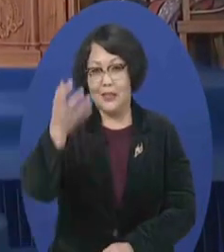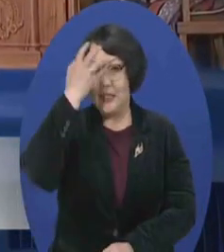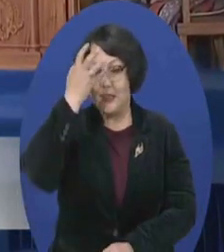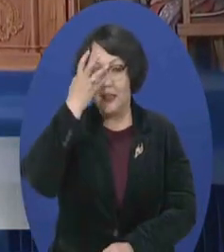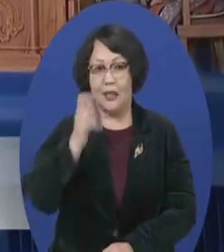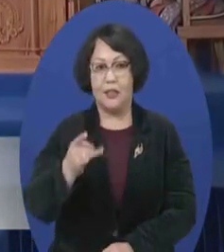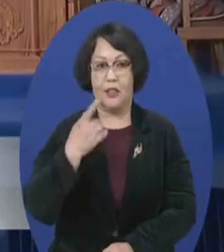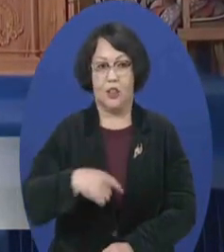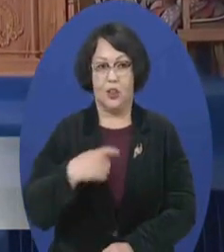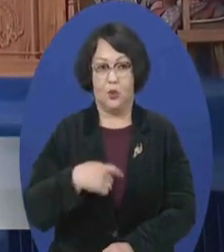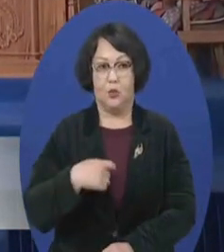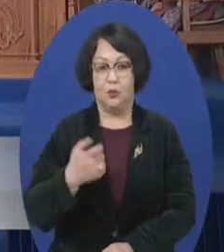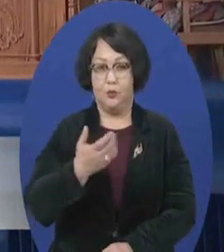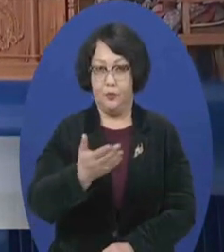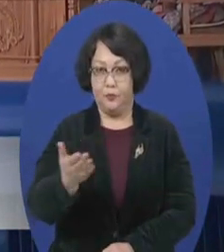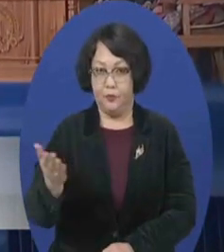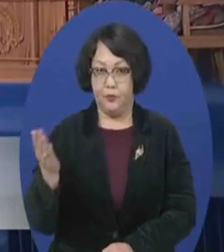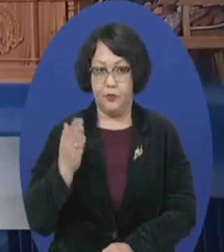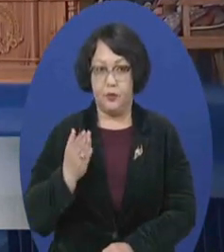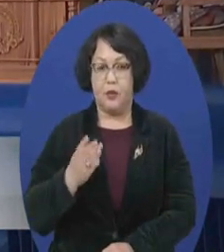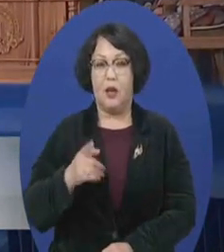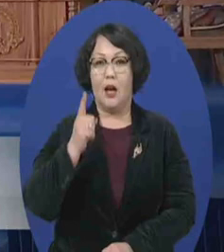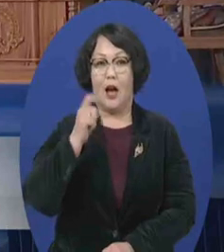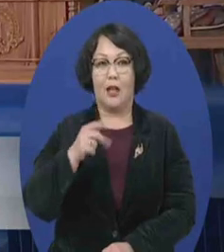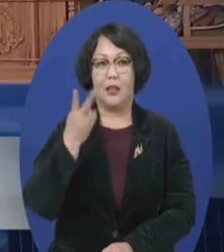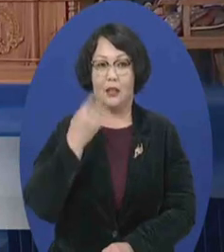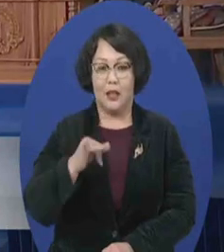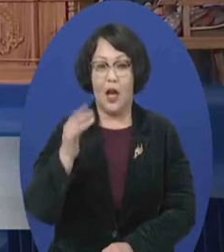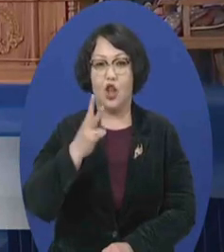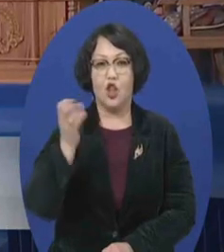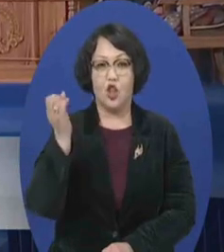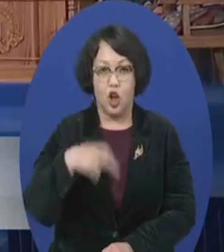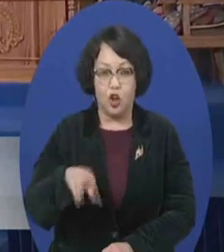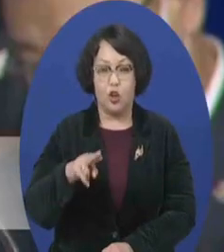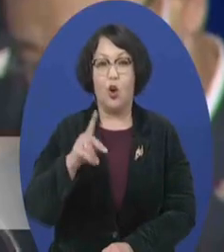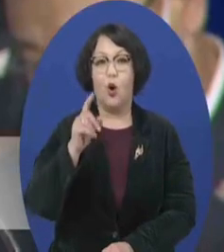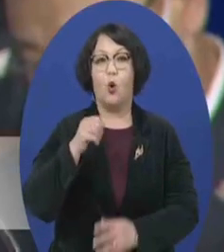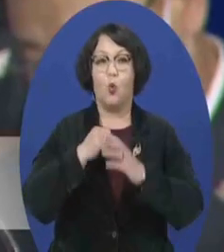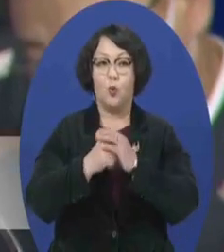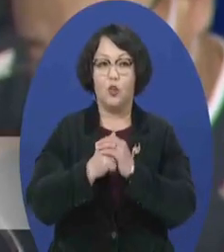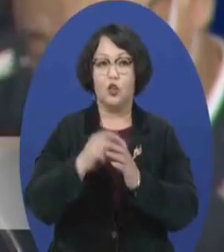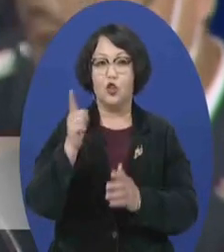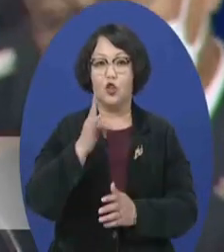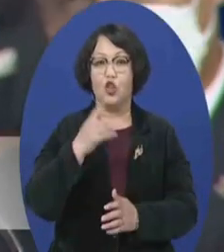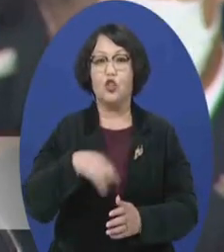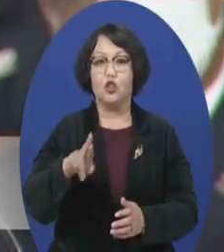засгийн газрын эрхэм гүшүүдээ. Хатагтай ноёдоо хүндэд зочдоо.